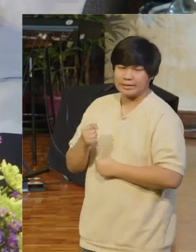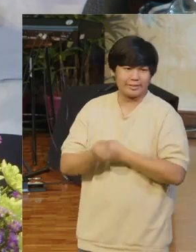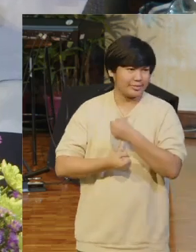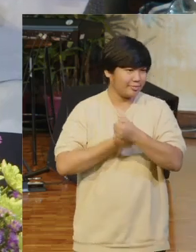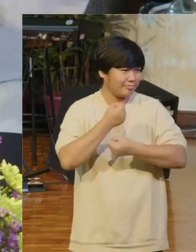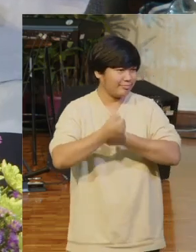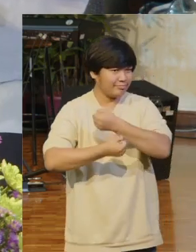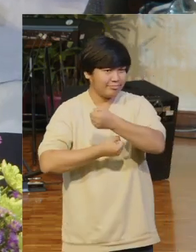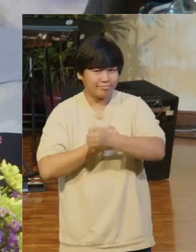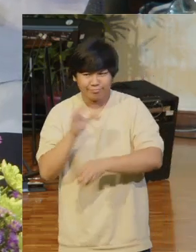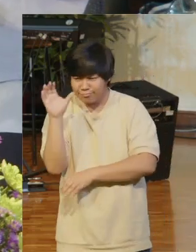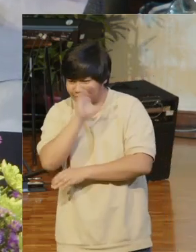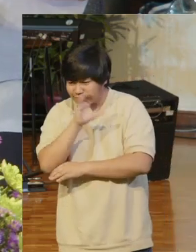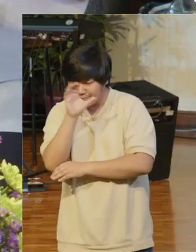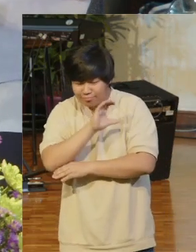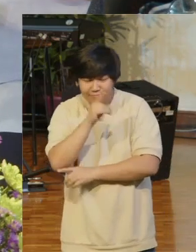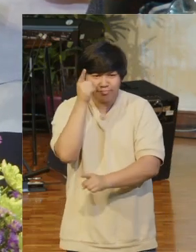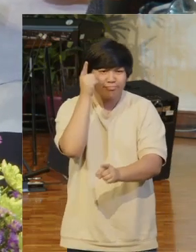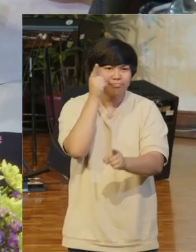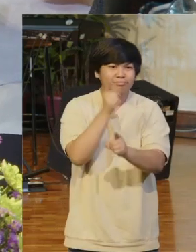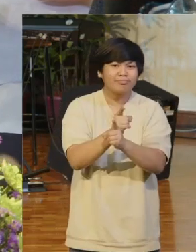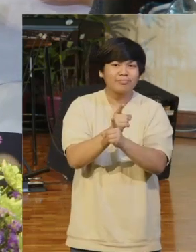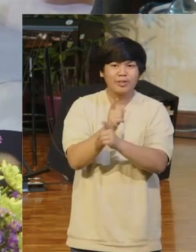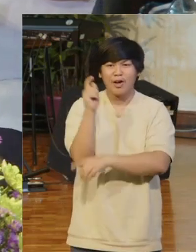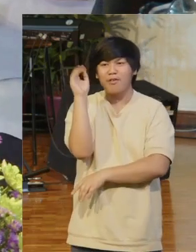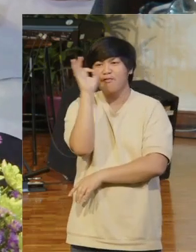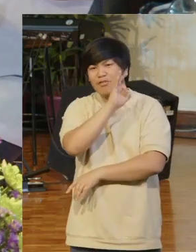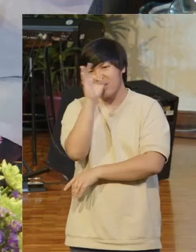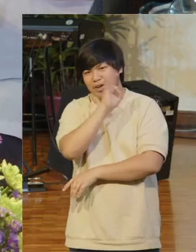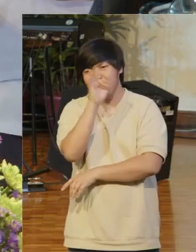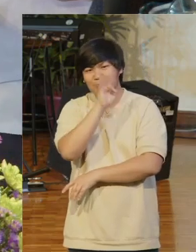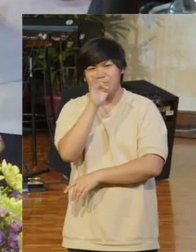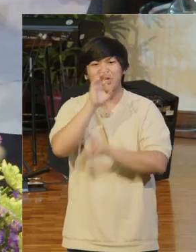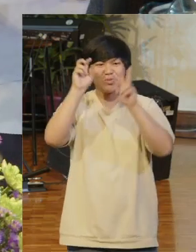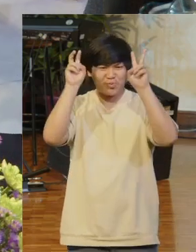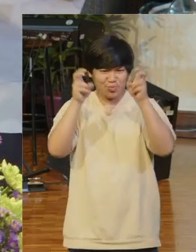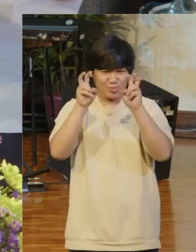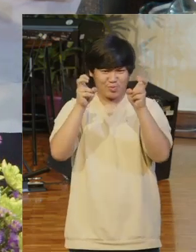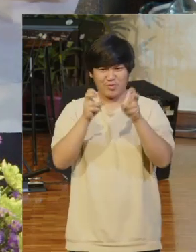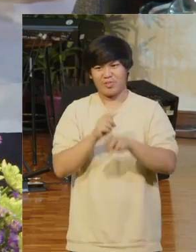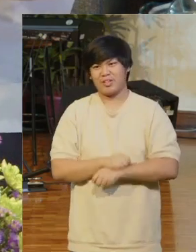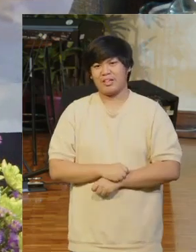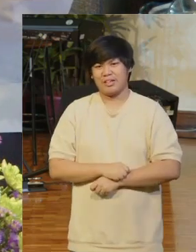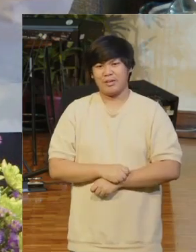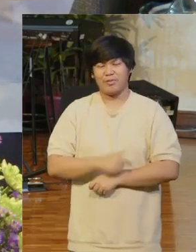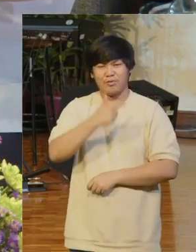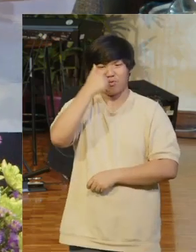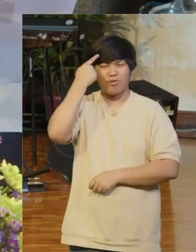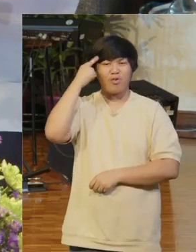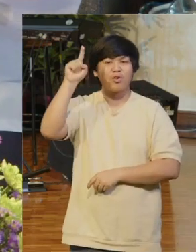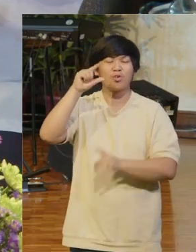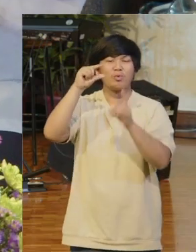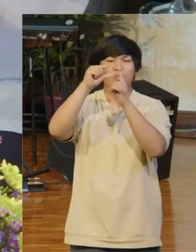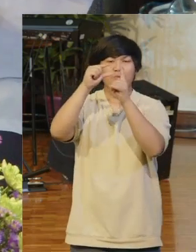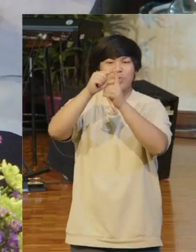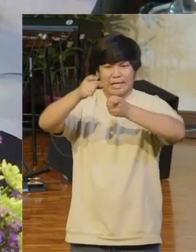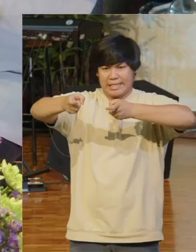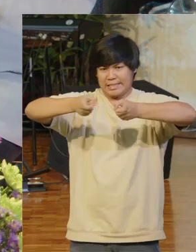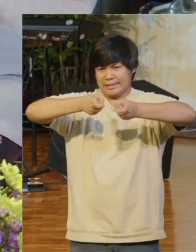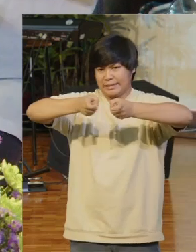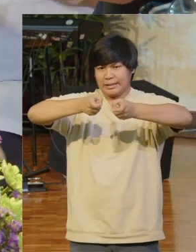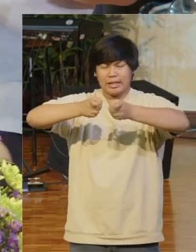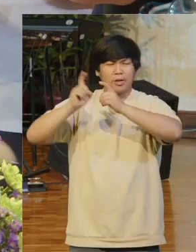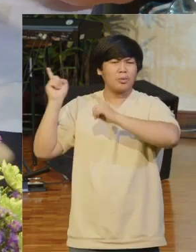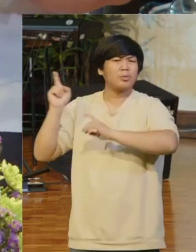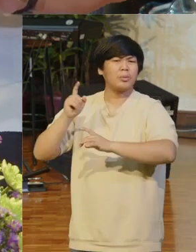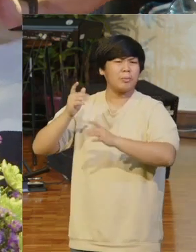maghanap ng tamang Tagalog word para sa sovereignty. No? Nung una kong